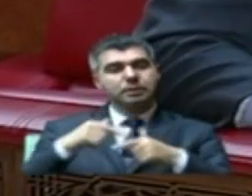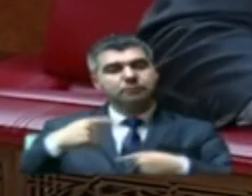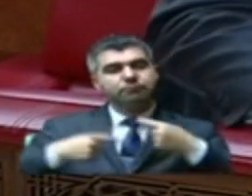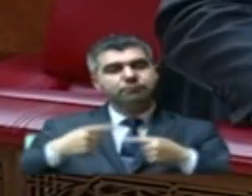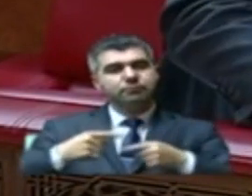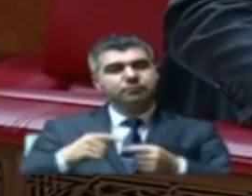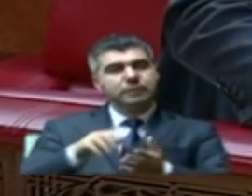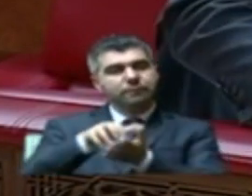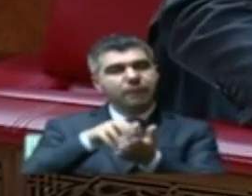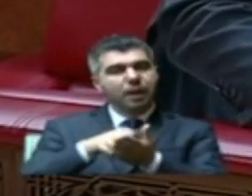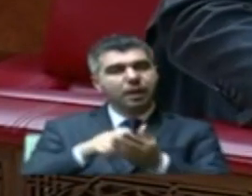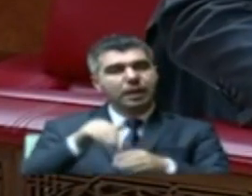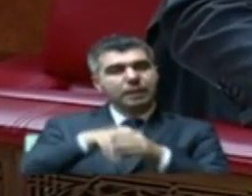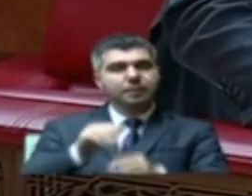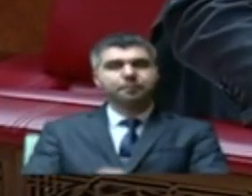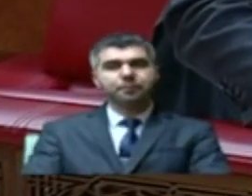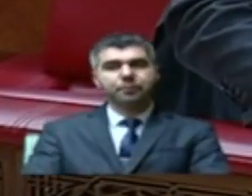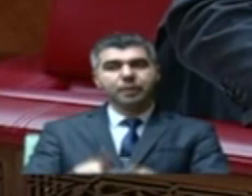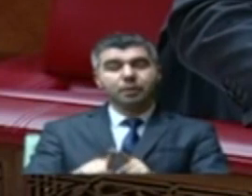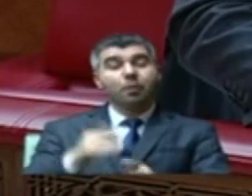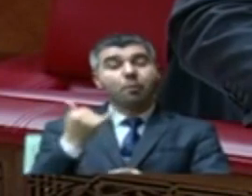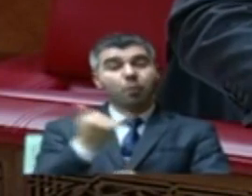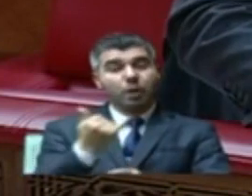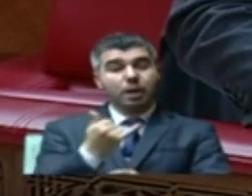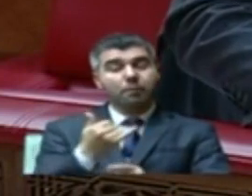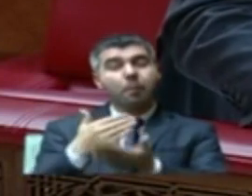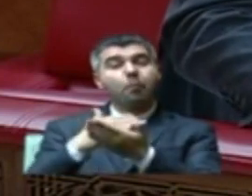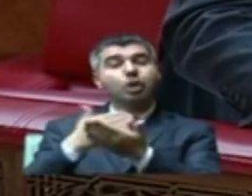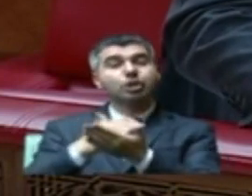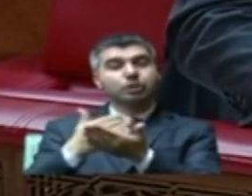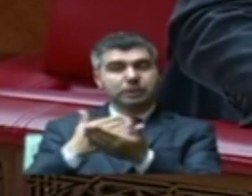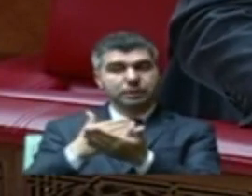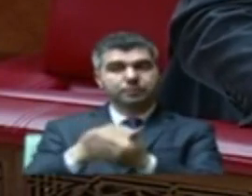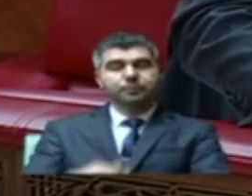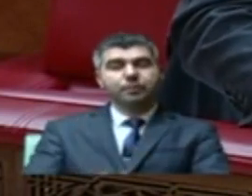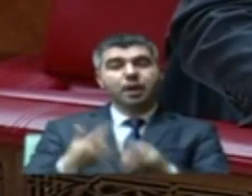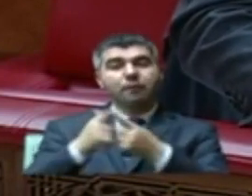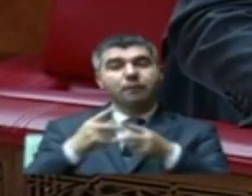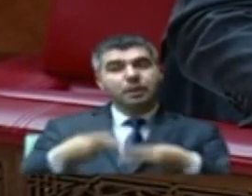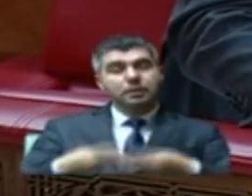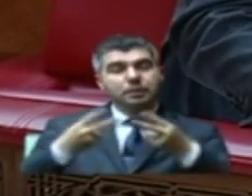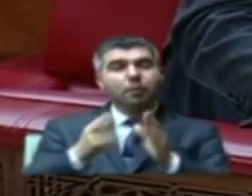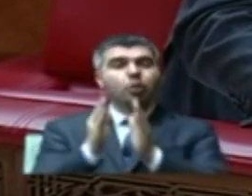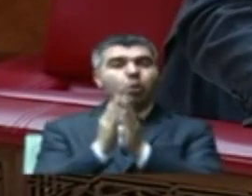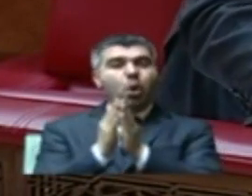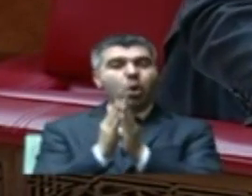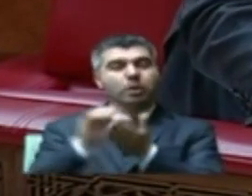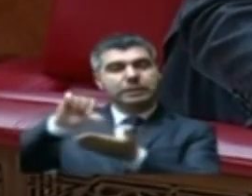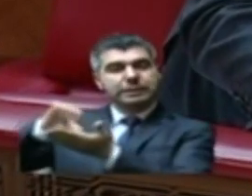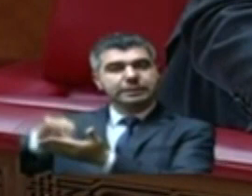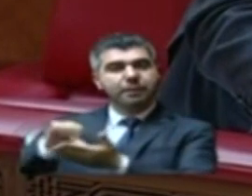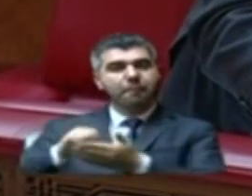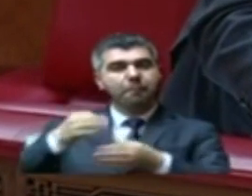إثارة هذا السؤال حول توفير المترجمين للأمازيغية في المحاكم المغربية.